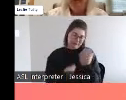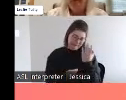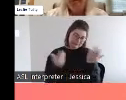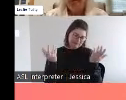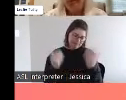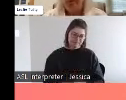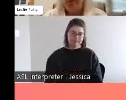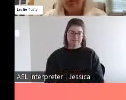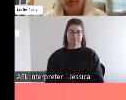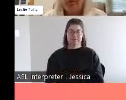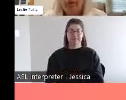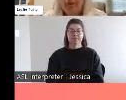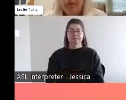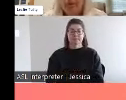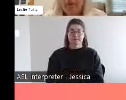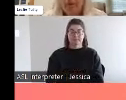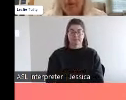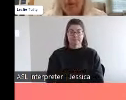à ce niveau-là.